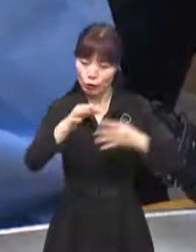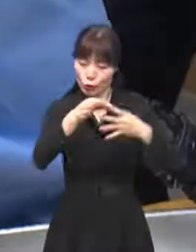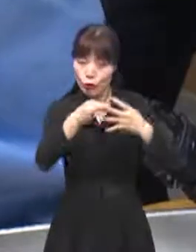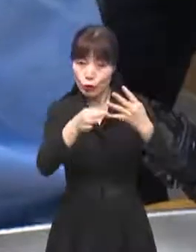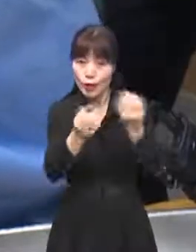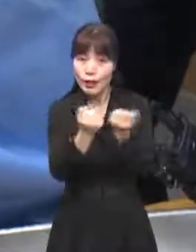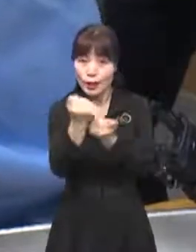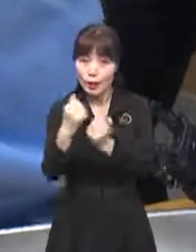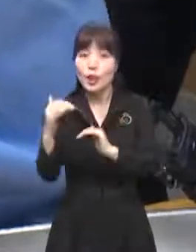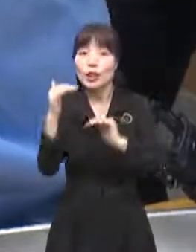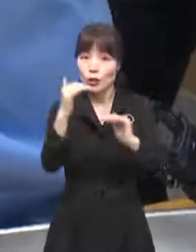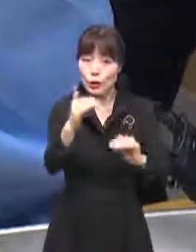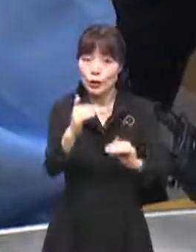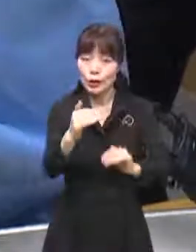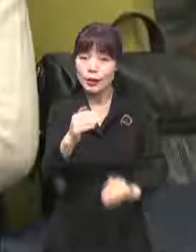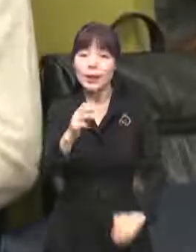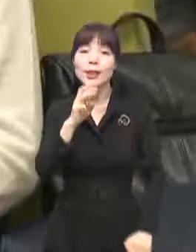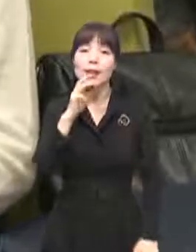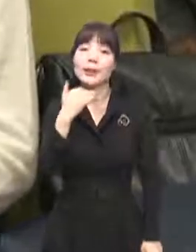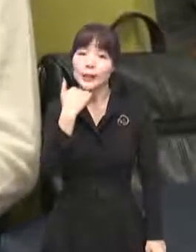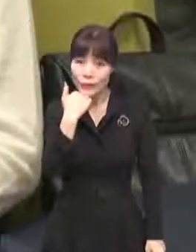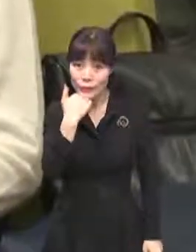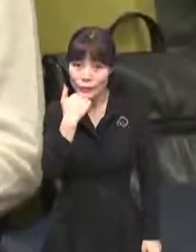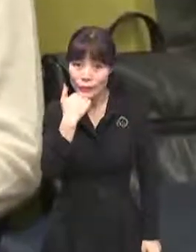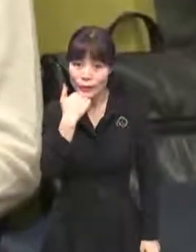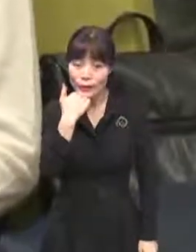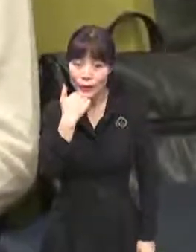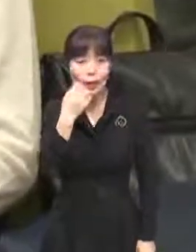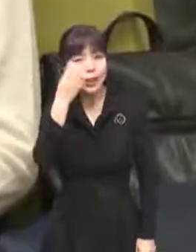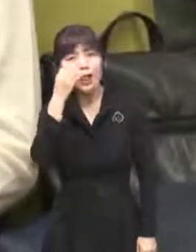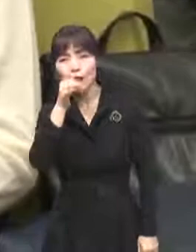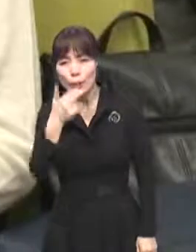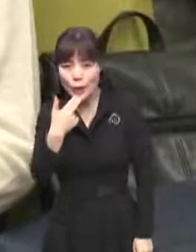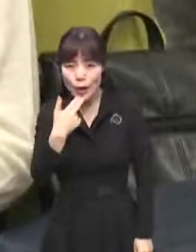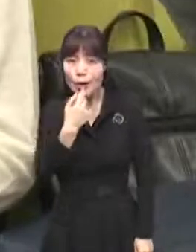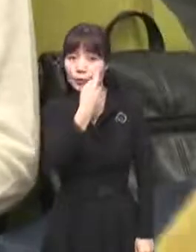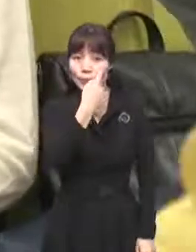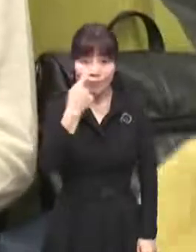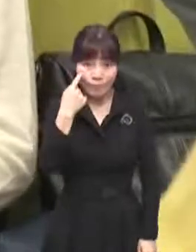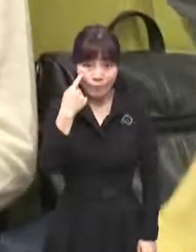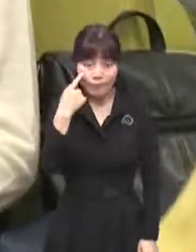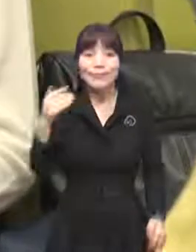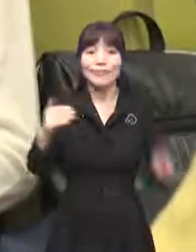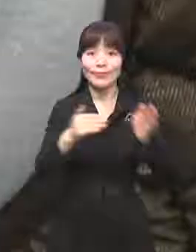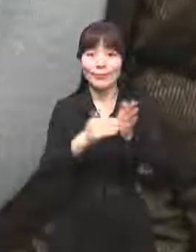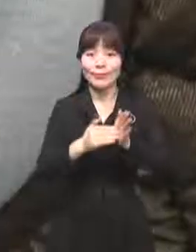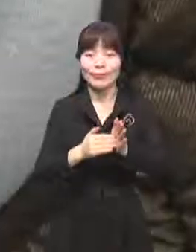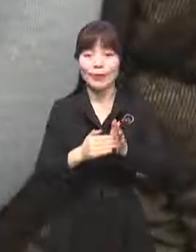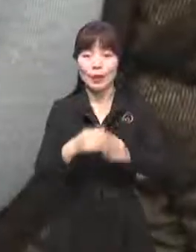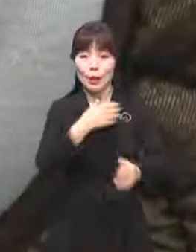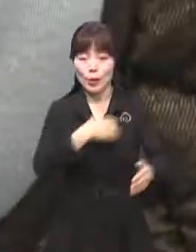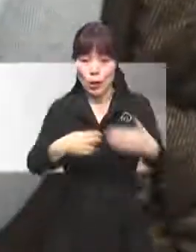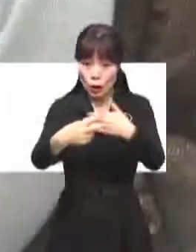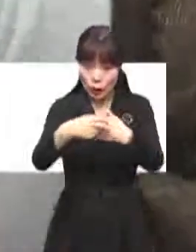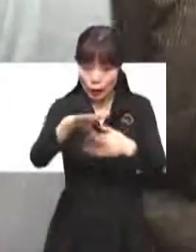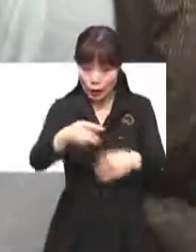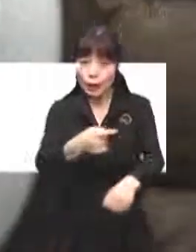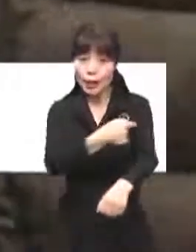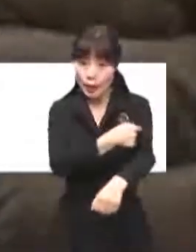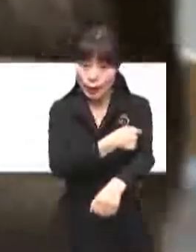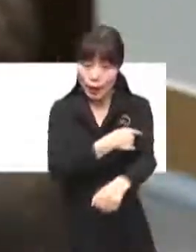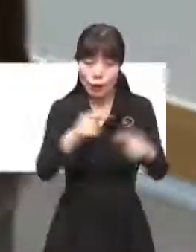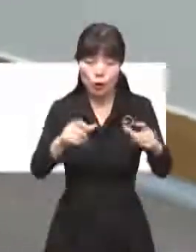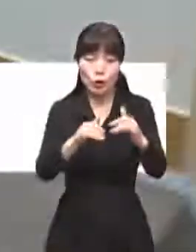안내받고 30분가량 보건소에 대기하면서 이상 반응이 나타나는지 확인했습니다. 보건소에서 첫 접종을 한